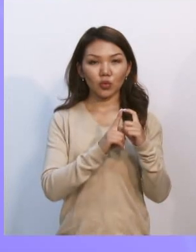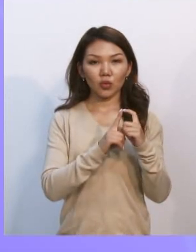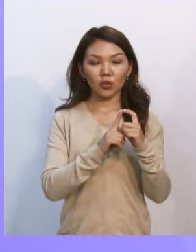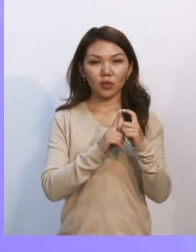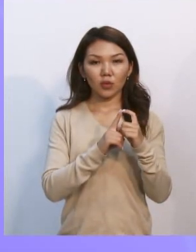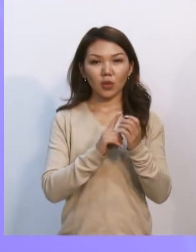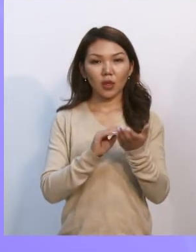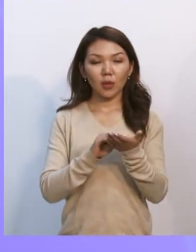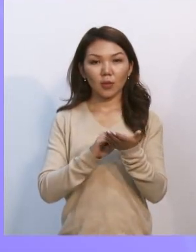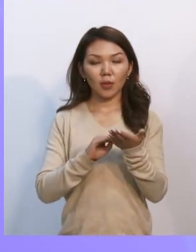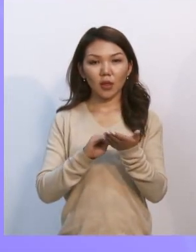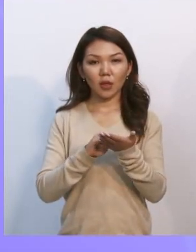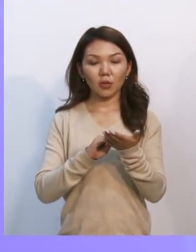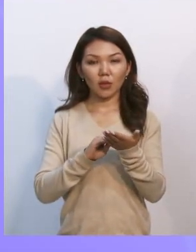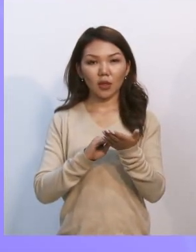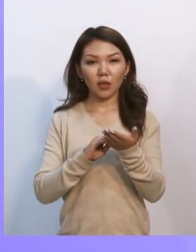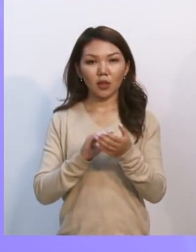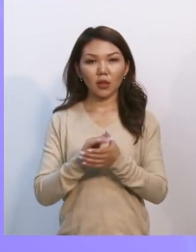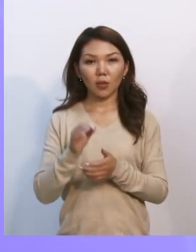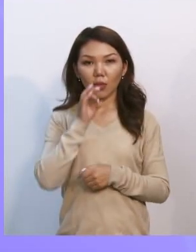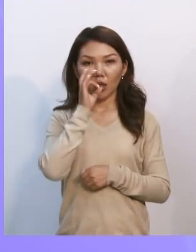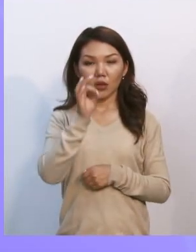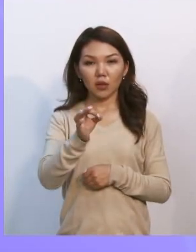менин артымдан кайталап айткыла.